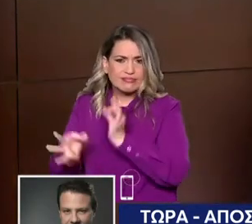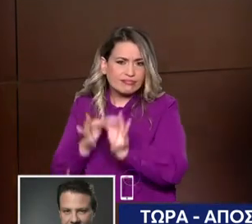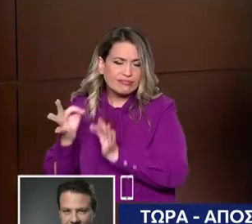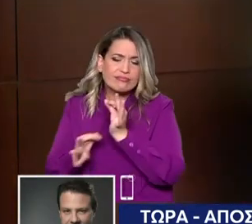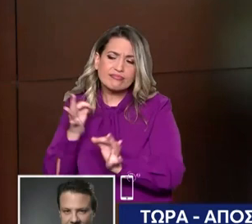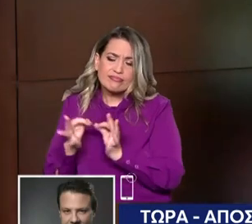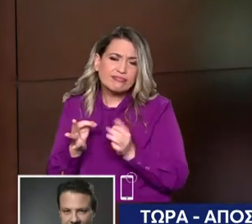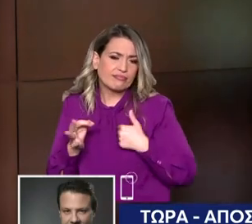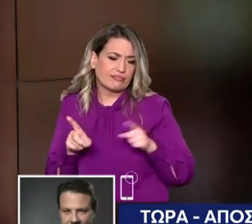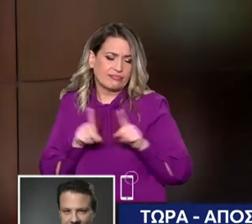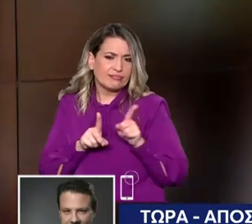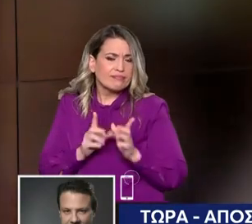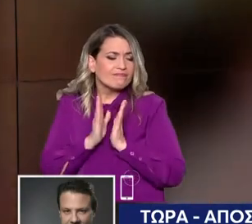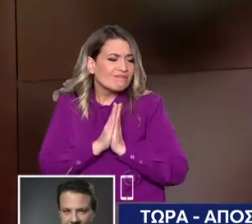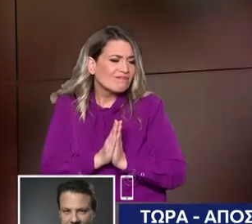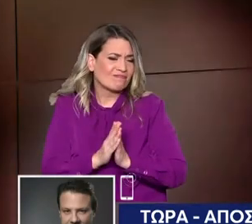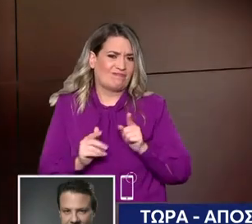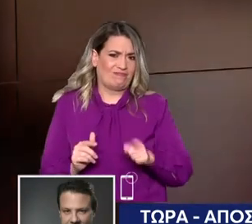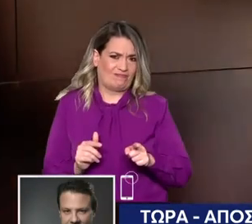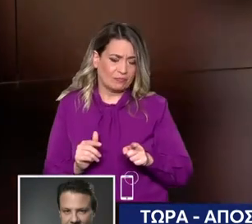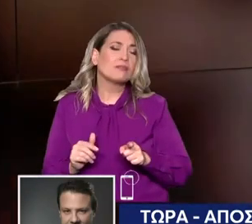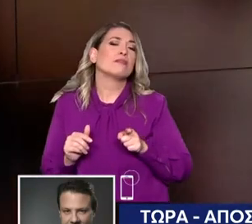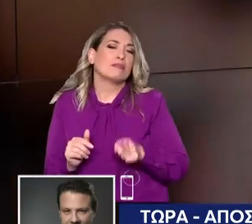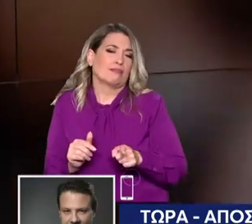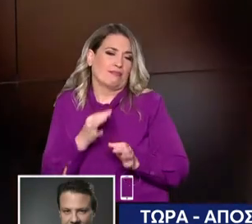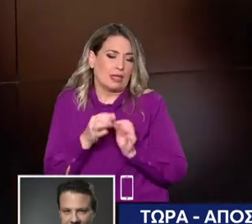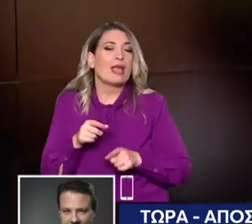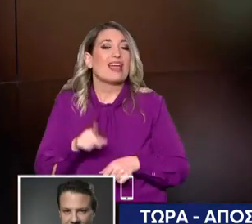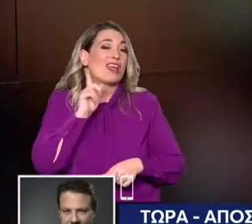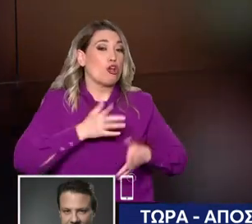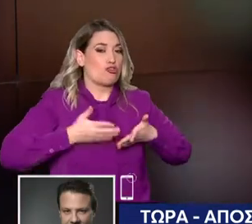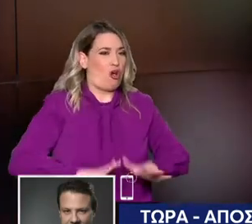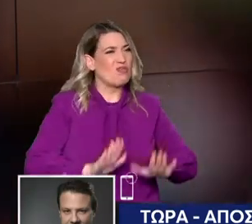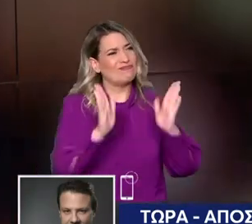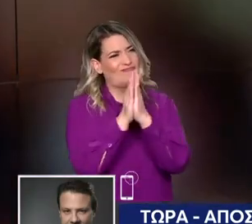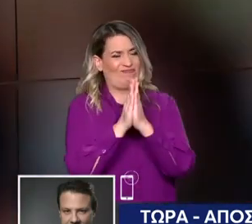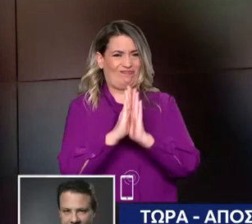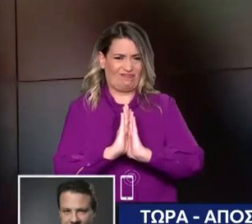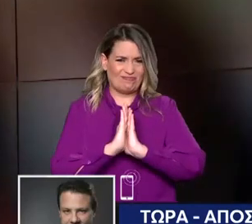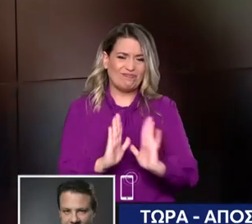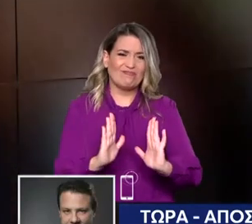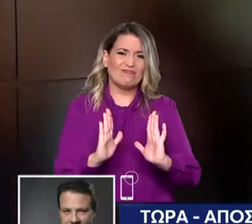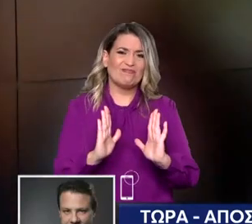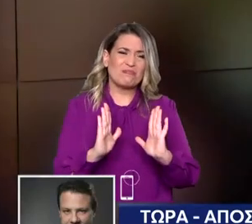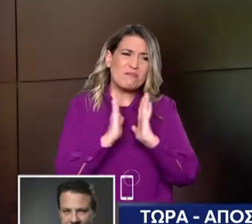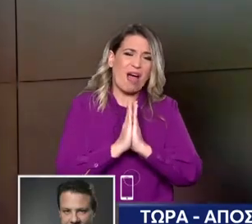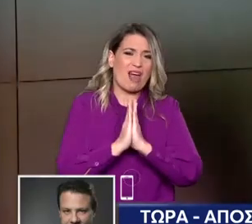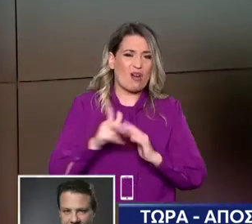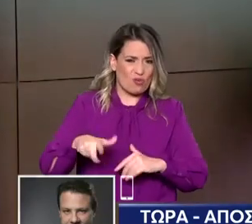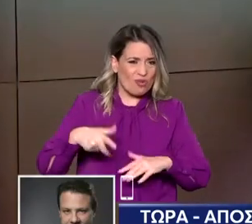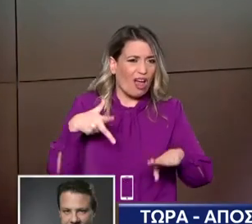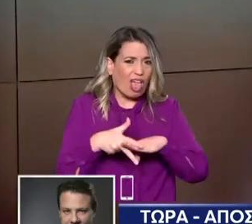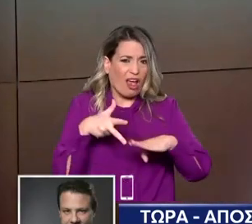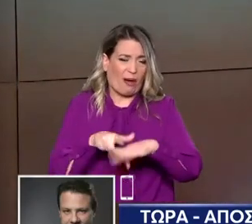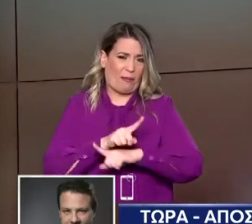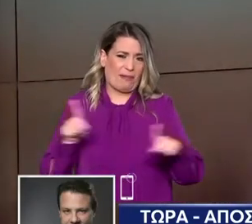19χρονο να τους πει ότι πρέπει η δίκη αυτή να ξεκινήσει πώς είναι το κορίτσι το 13χρονο σήμερα